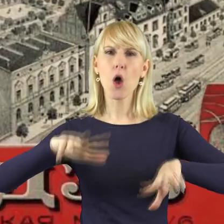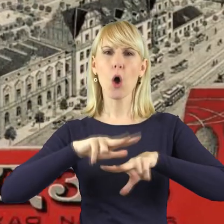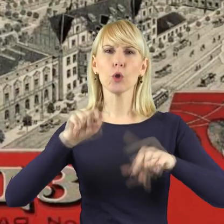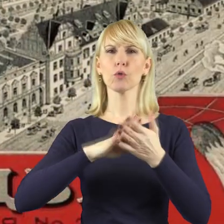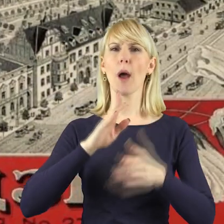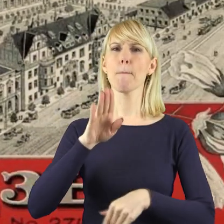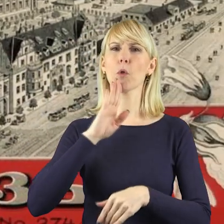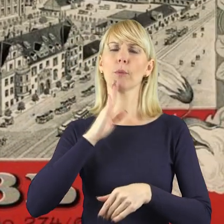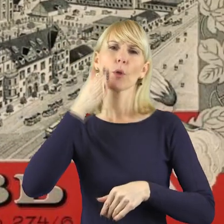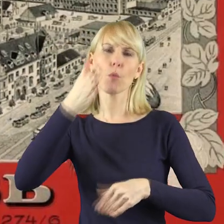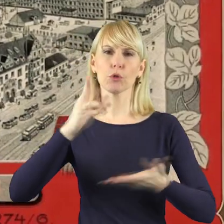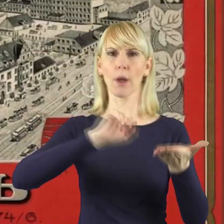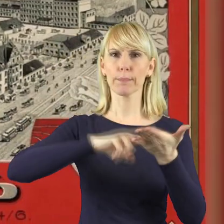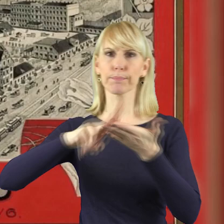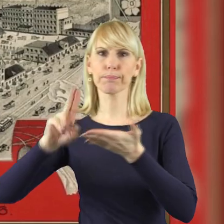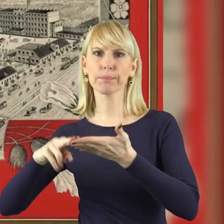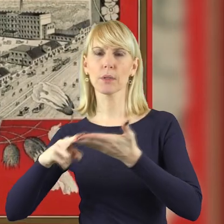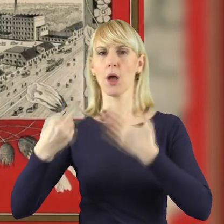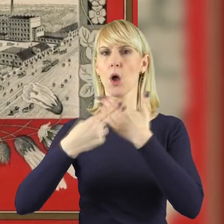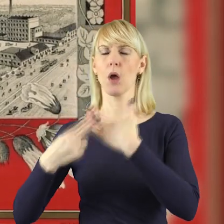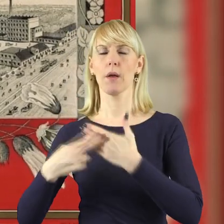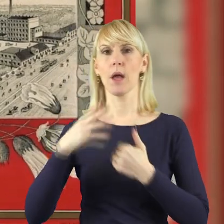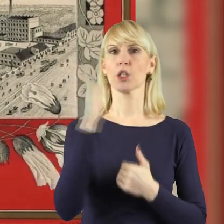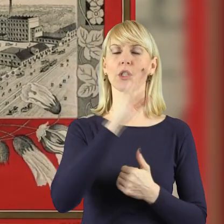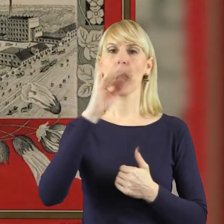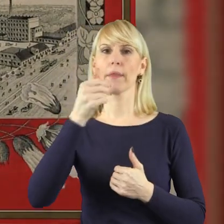na etykietach i winietach fabryki Steinertów.